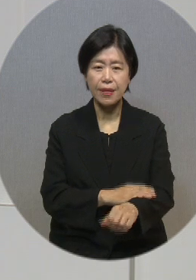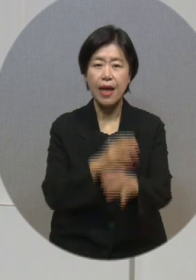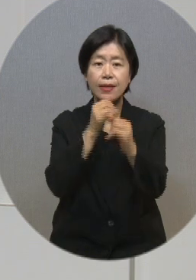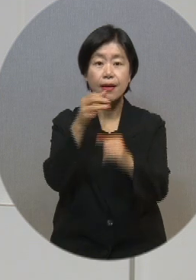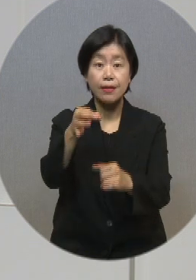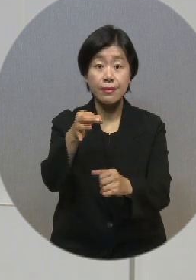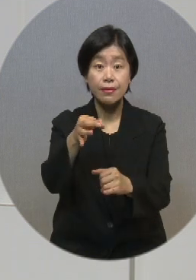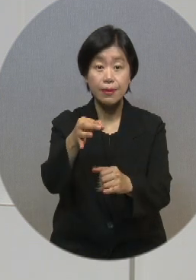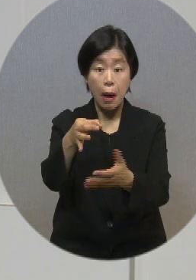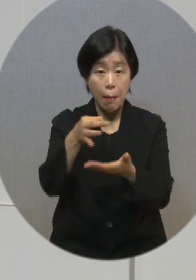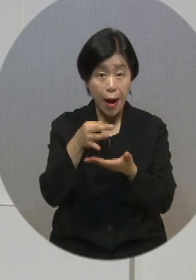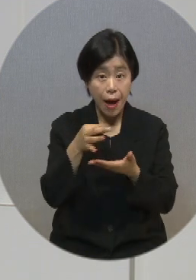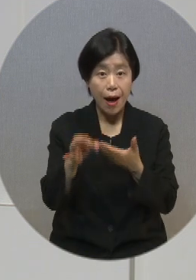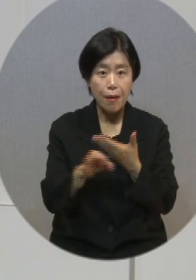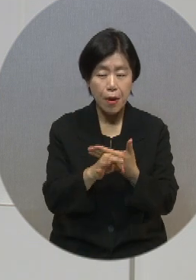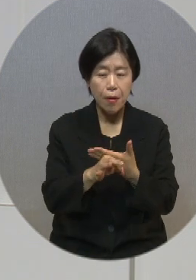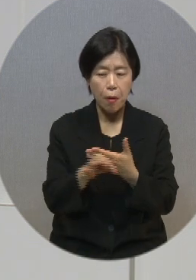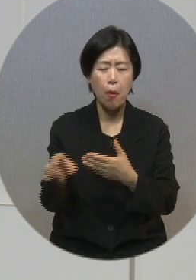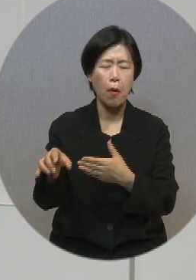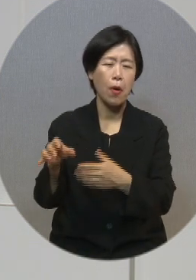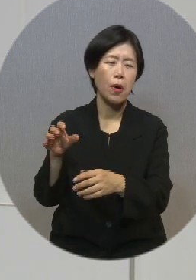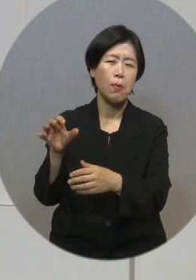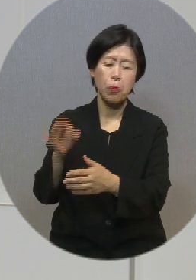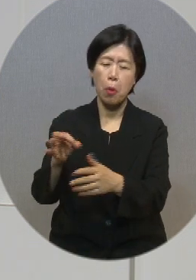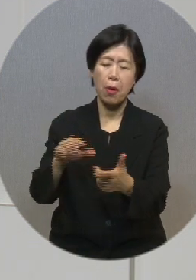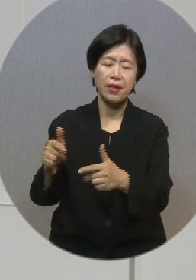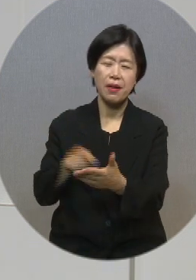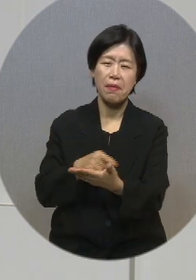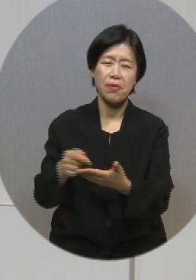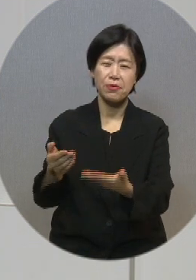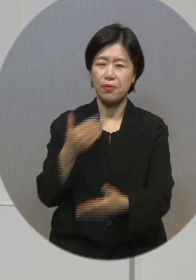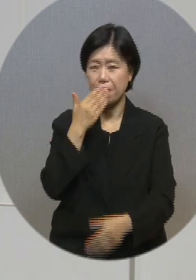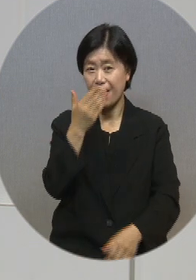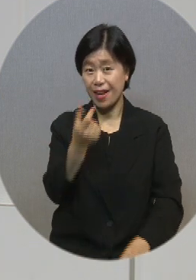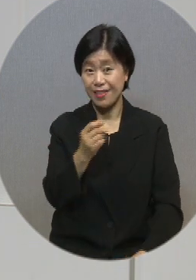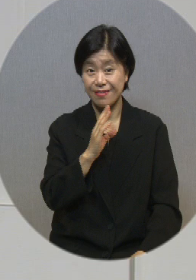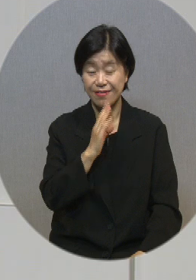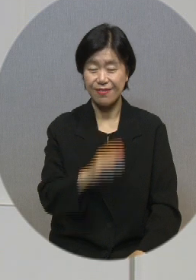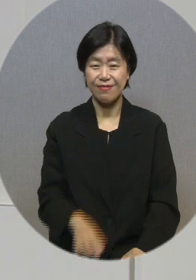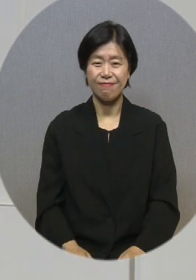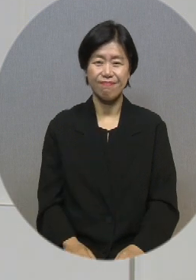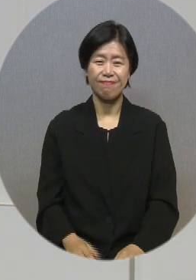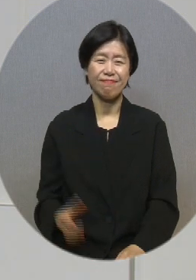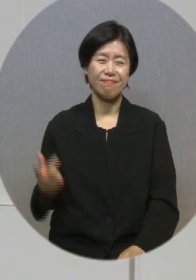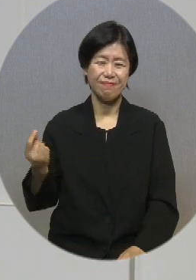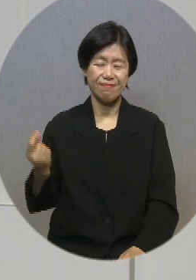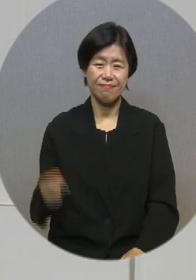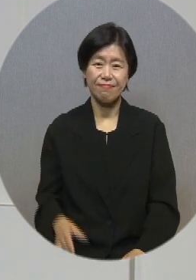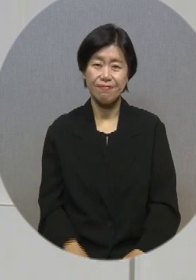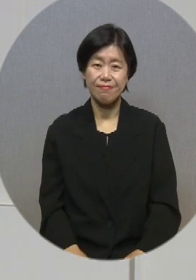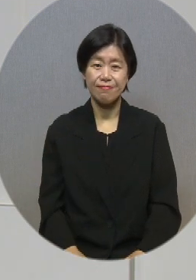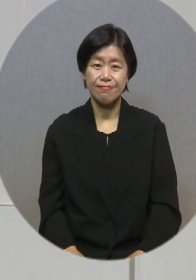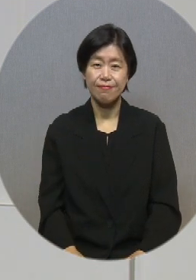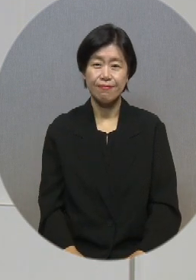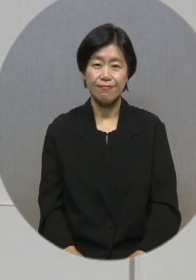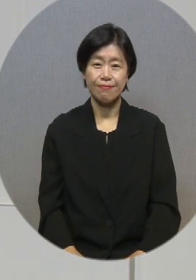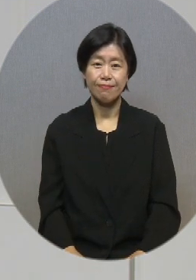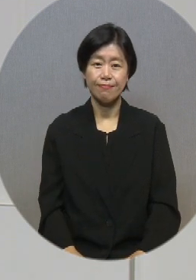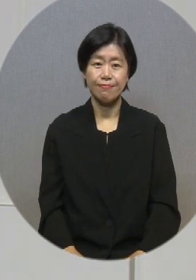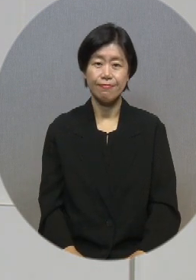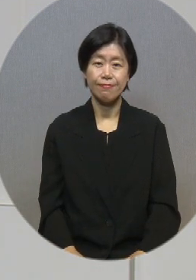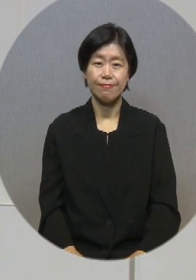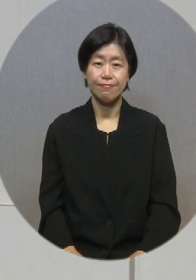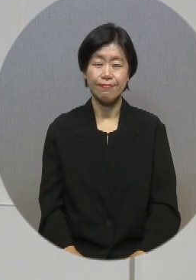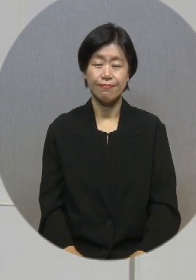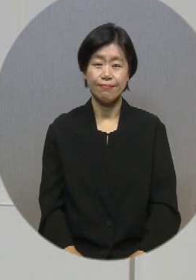아, 맞습니다. 네. 네. 그 준비하는 동안 그 도전이라는 그 아주